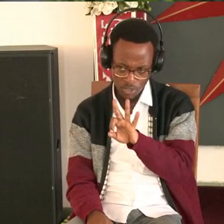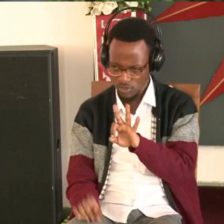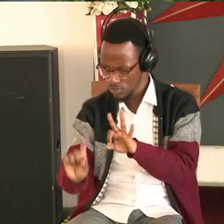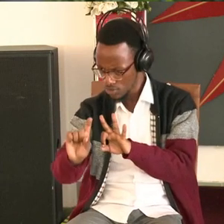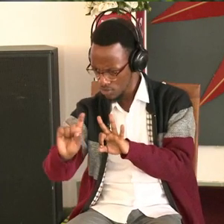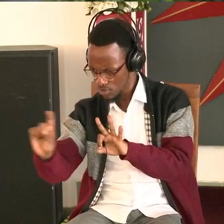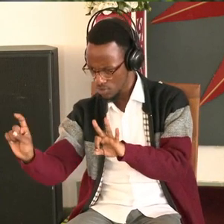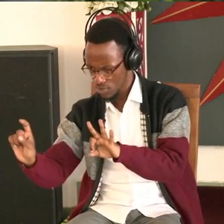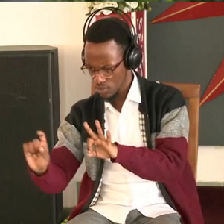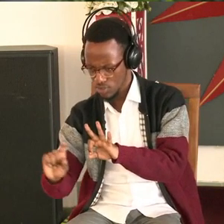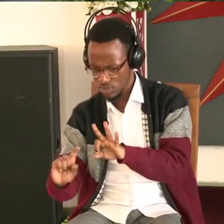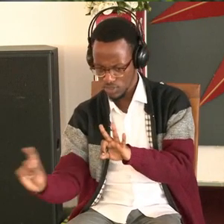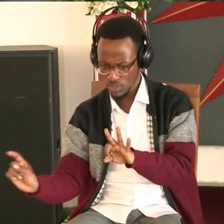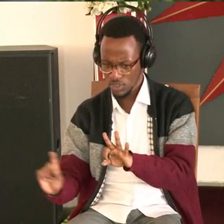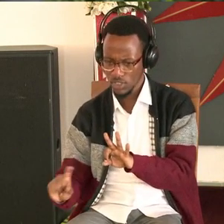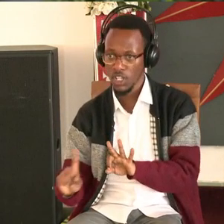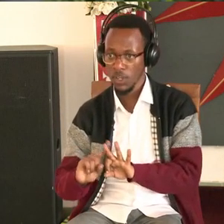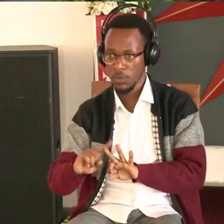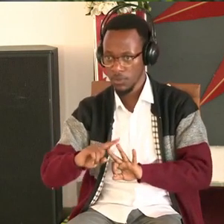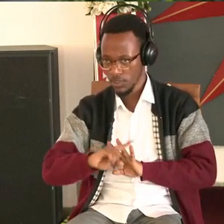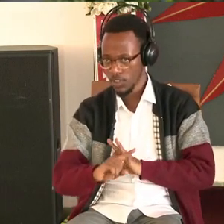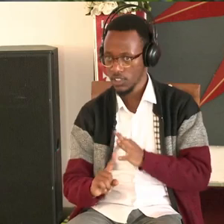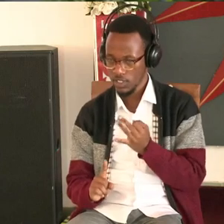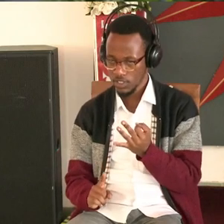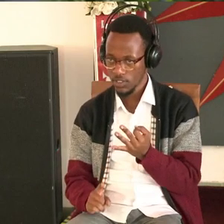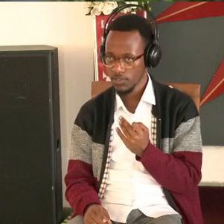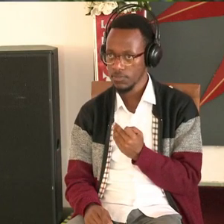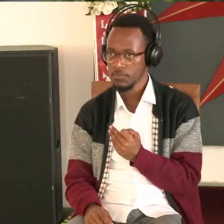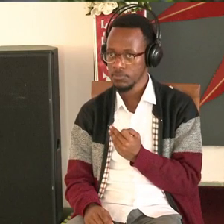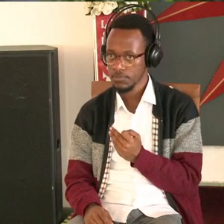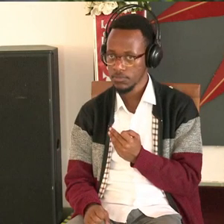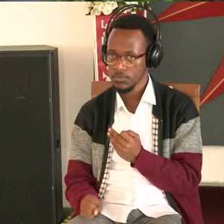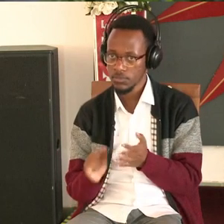versets pour